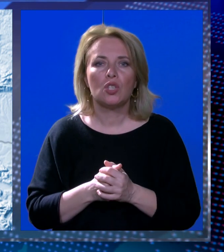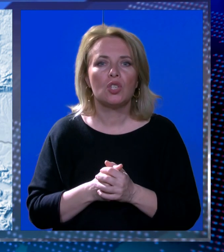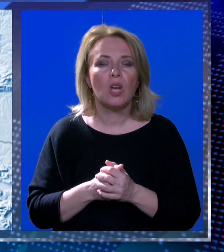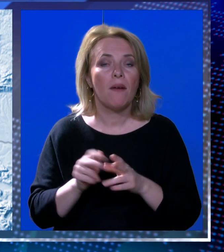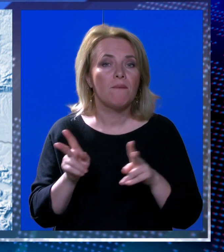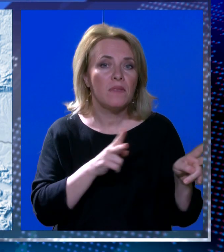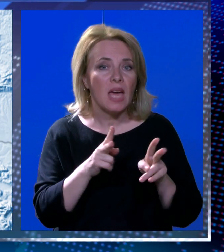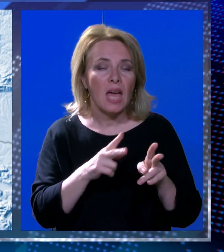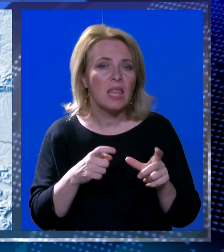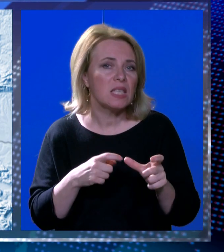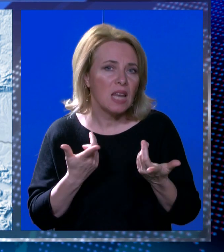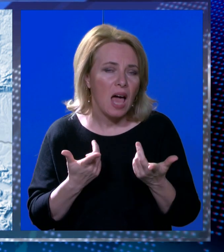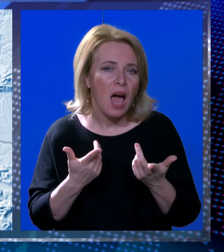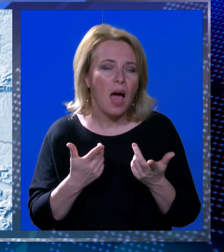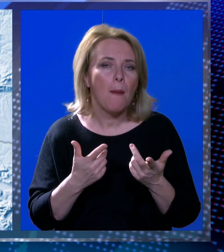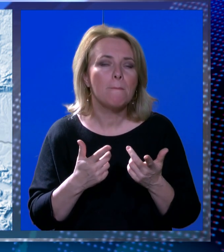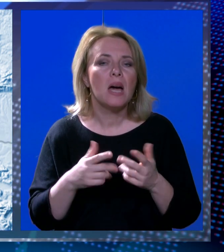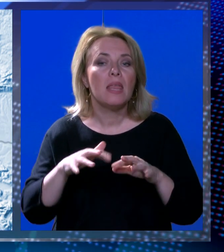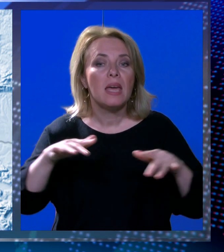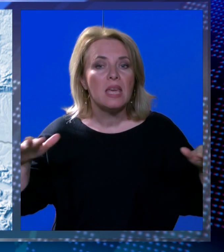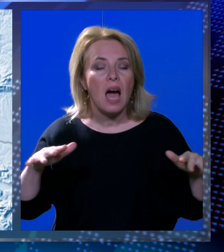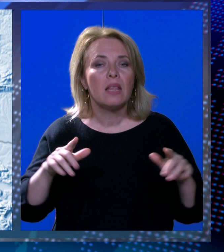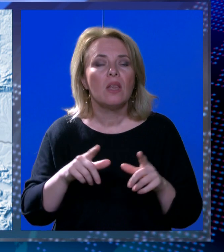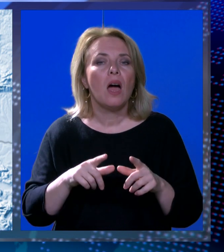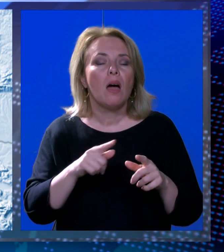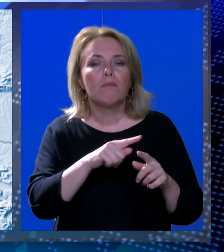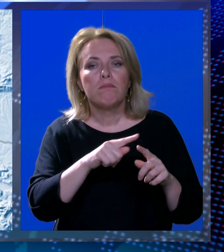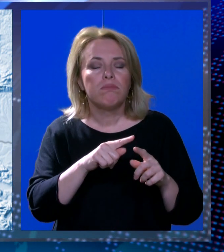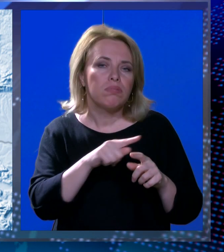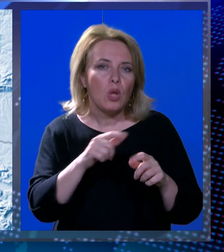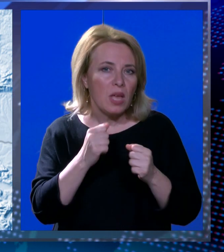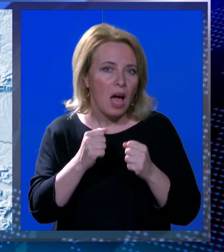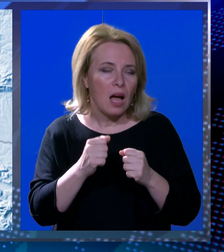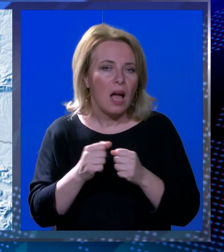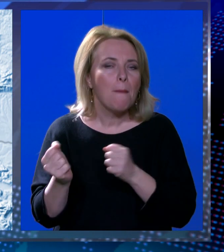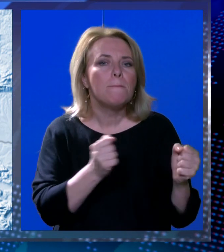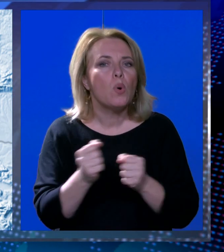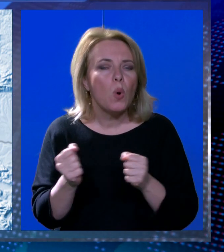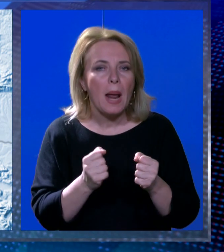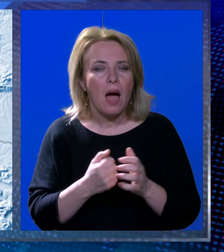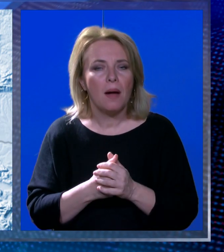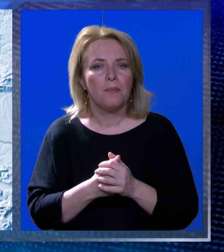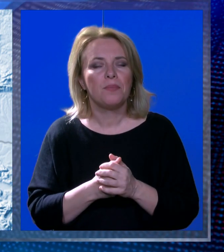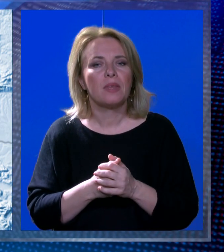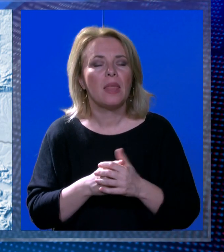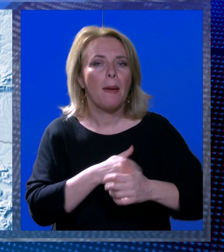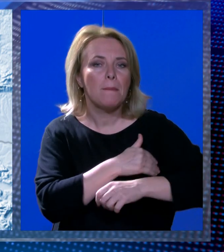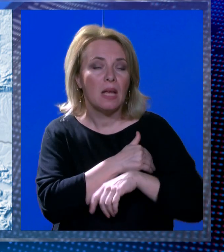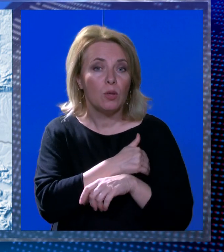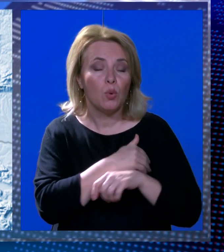kap kiše. Vjetar uglavnom slab, na Jadranu slaba i umjerena, mjestimice još jaka bura pod Nove Lebita s olujnim